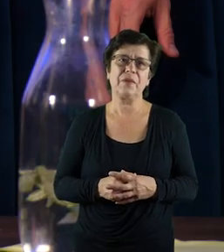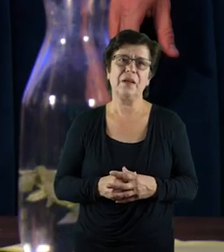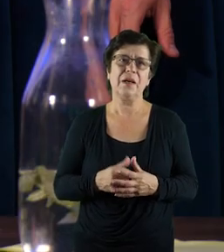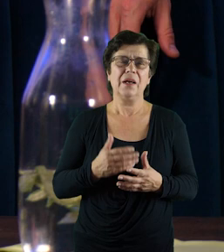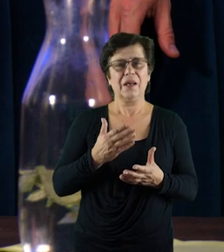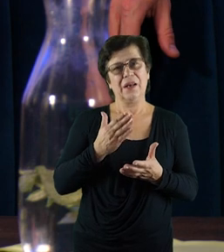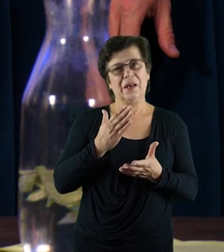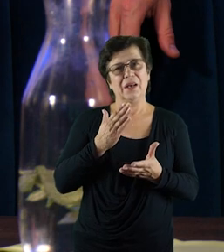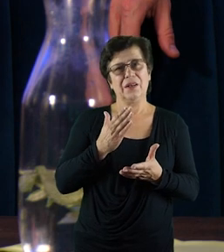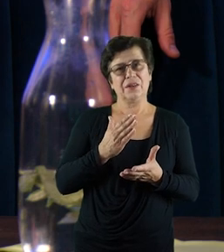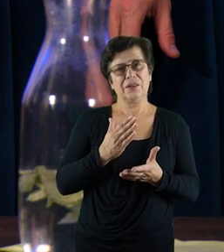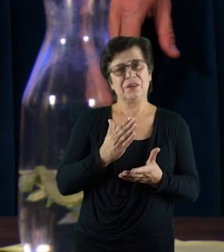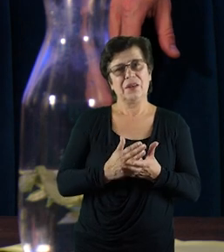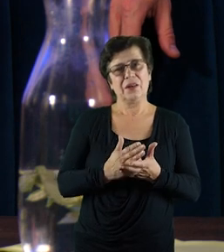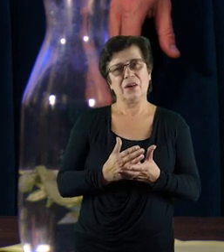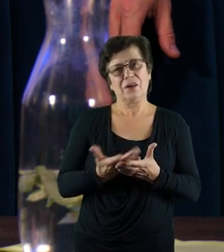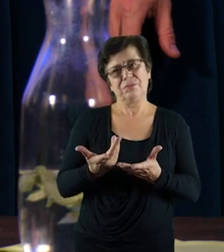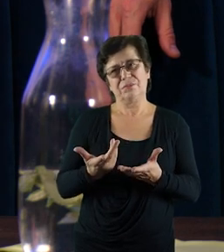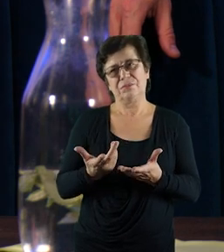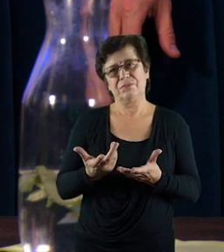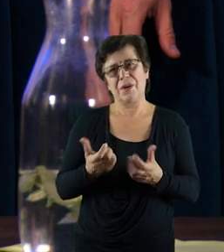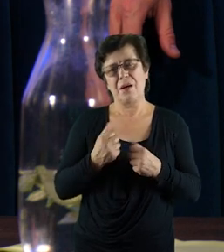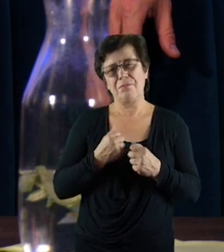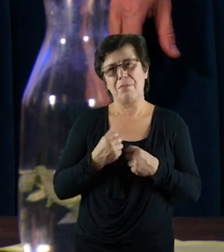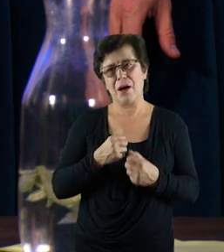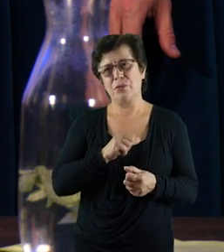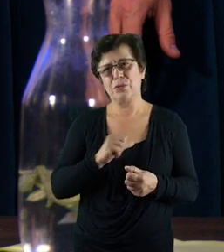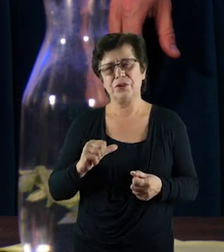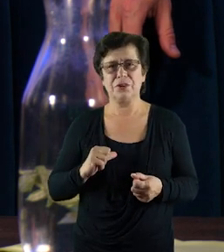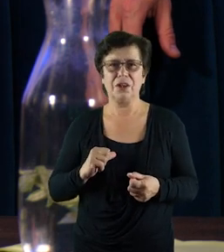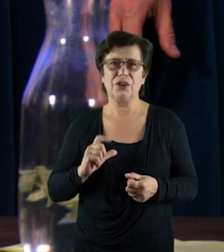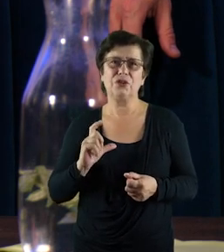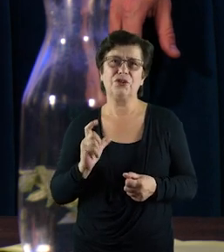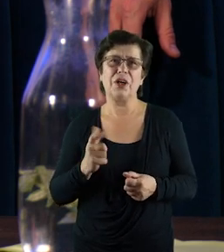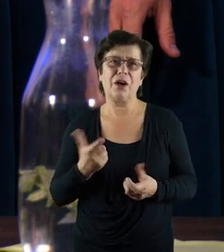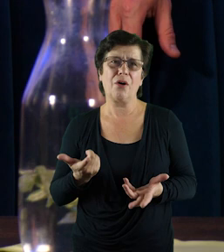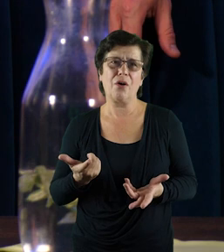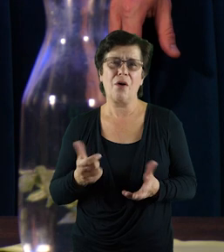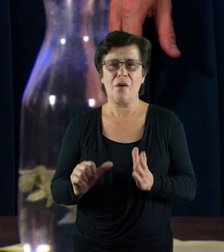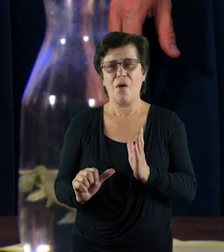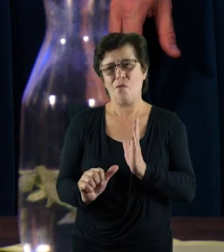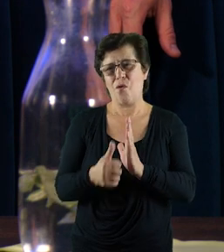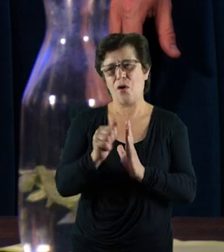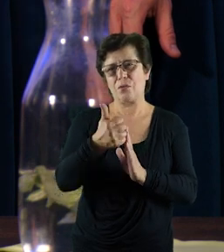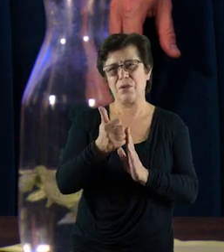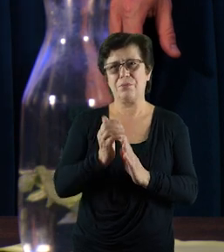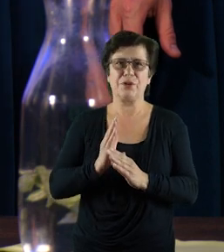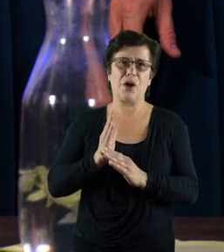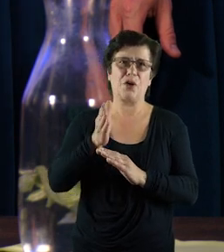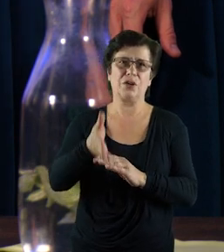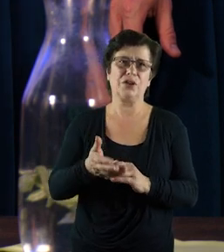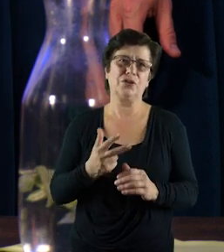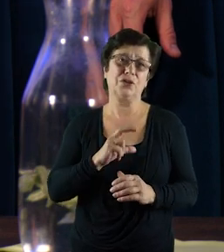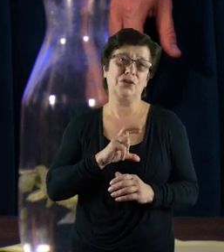Tylko chyba troszeczkę się bał, nie wiem czego, nowatorskości, przekroczenia pewnej formy. Nie wiem czego się bał, czy